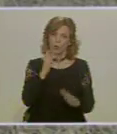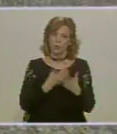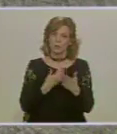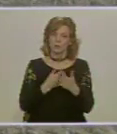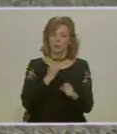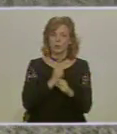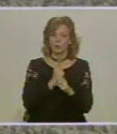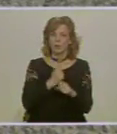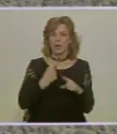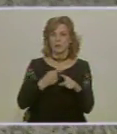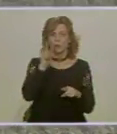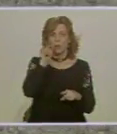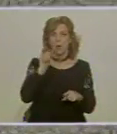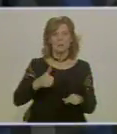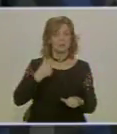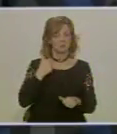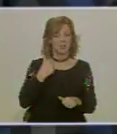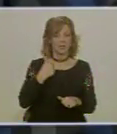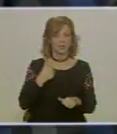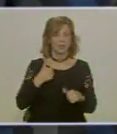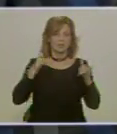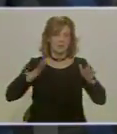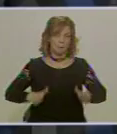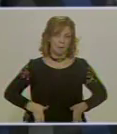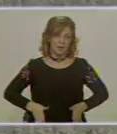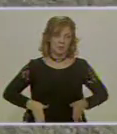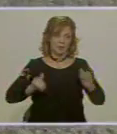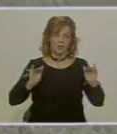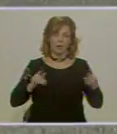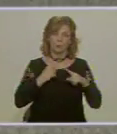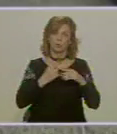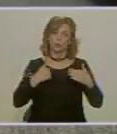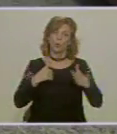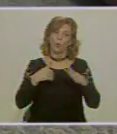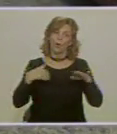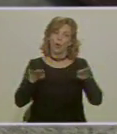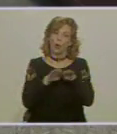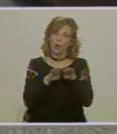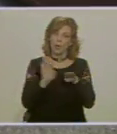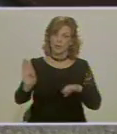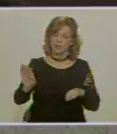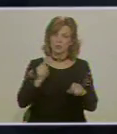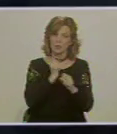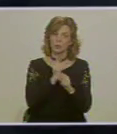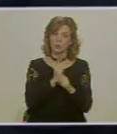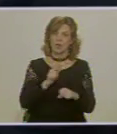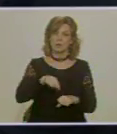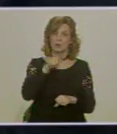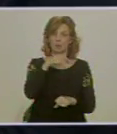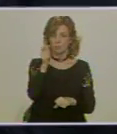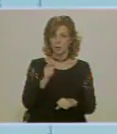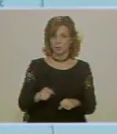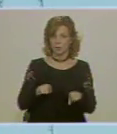deosebiți pe care se poate baza. În prezent, împreună cu colegii săi din cadrul Universității din Craiova, lucrează la un alt proiect, la fel